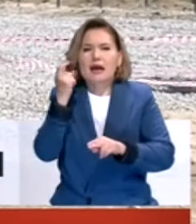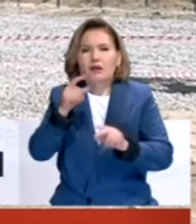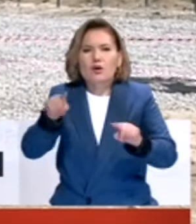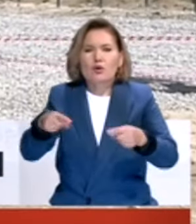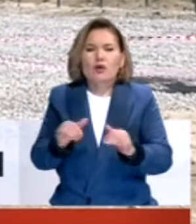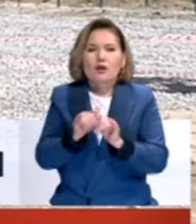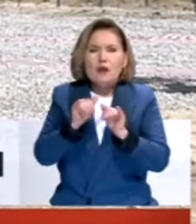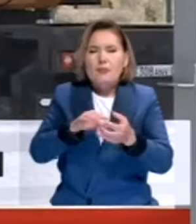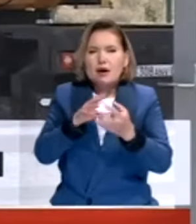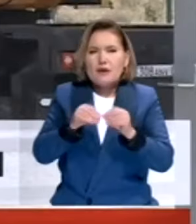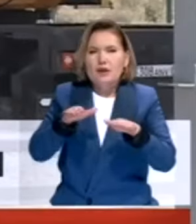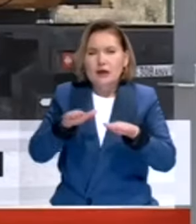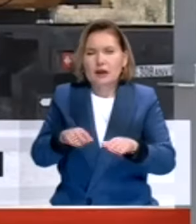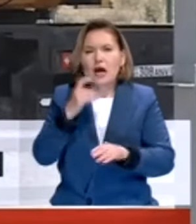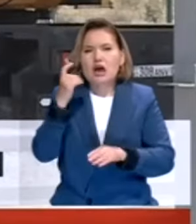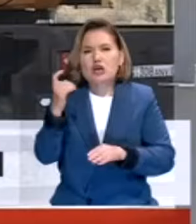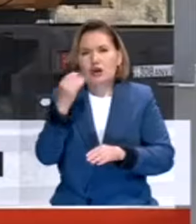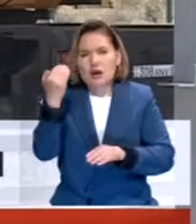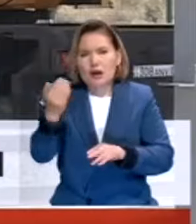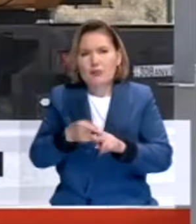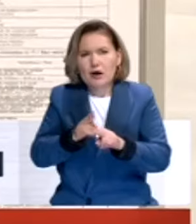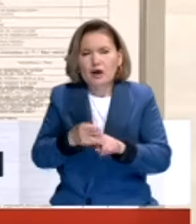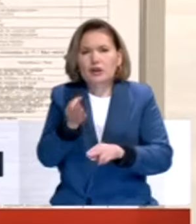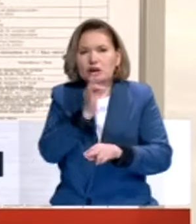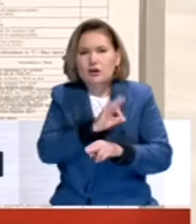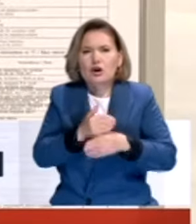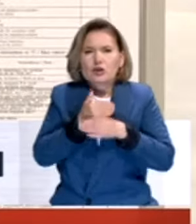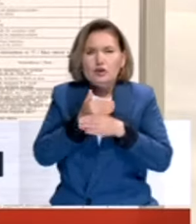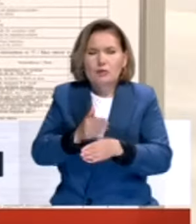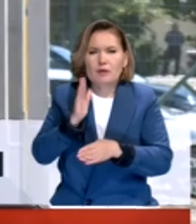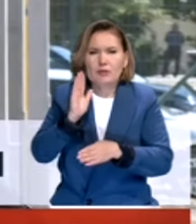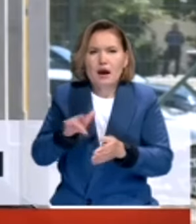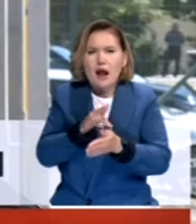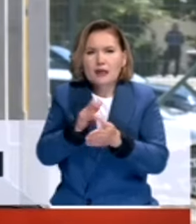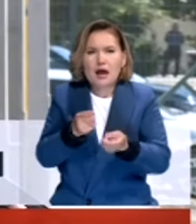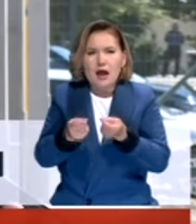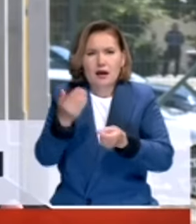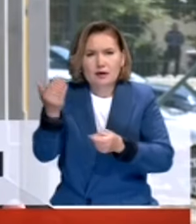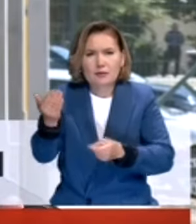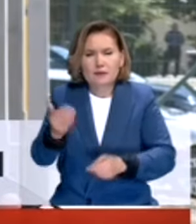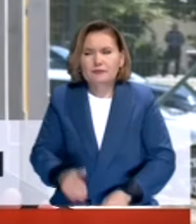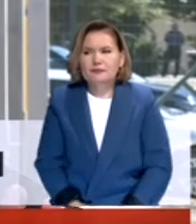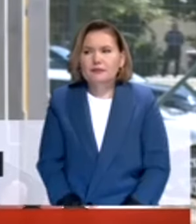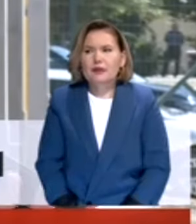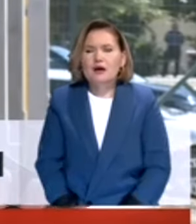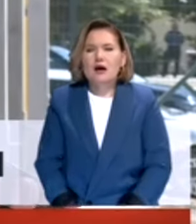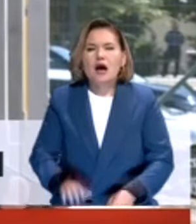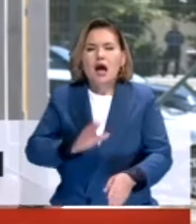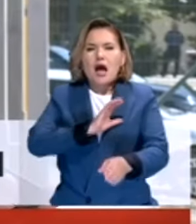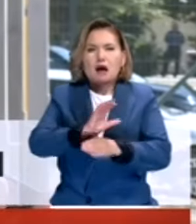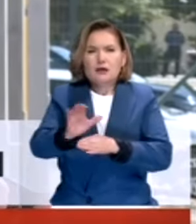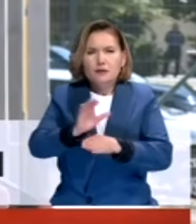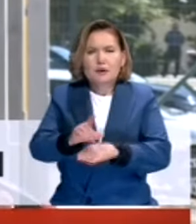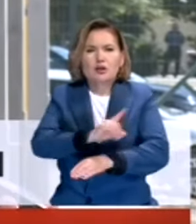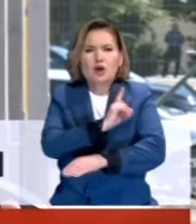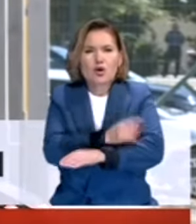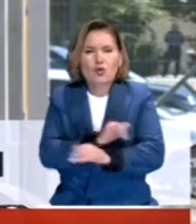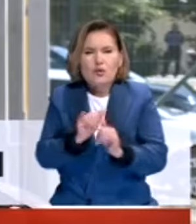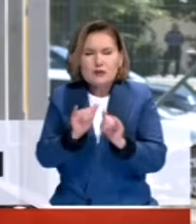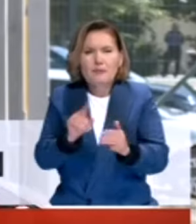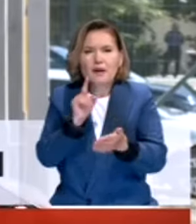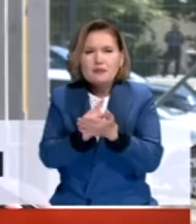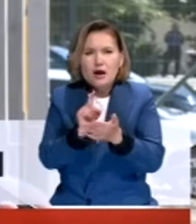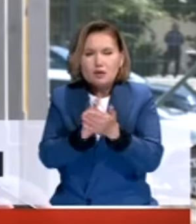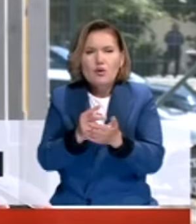береді. Сондай-ақ жергілікті шаруаларға да демеу болады, дейді қала әкімі. Экспорттық әлеуметімізді өсіреді, салық жағынан